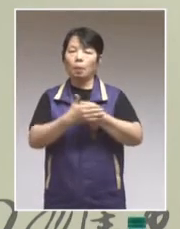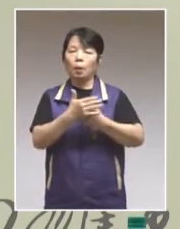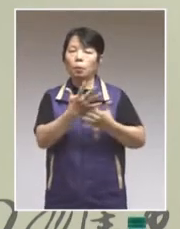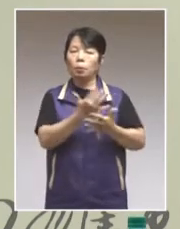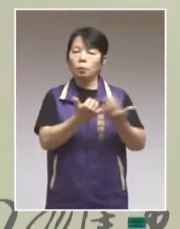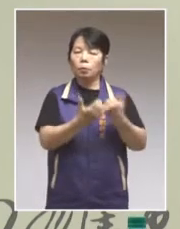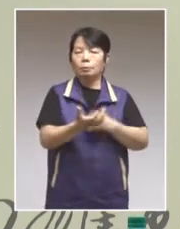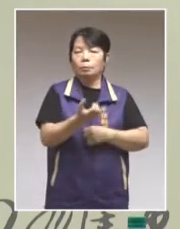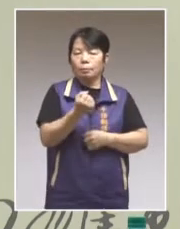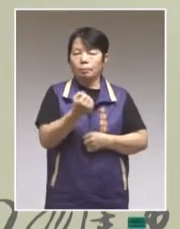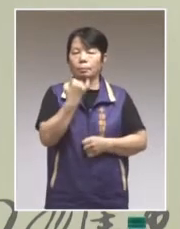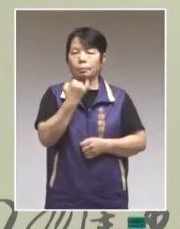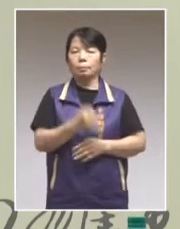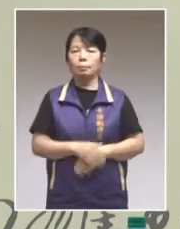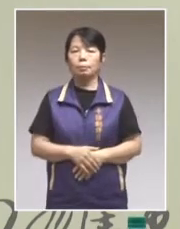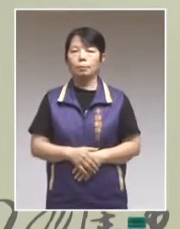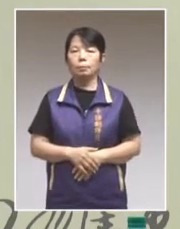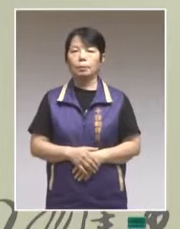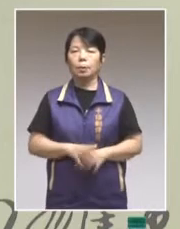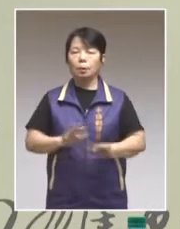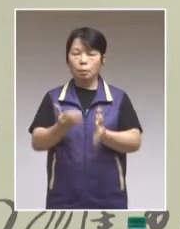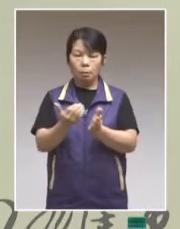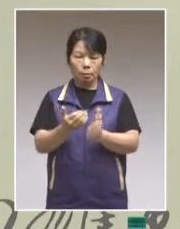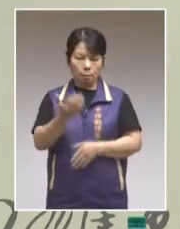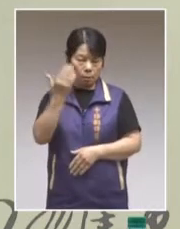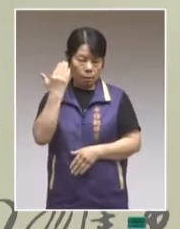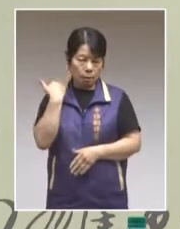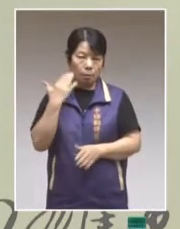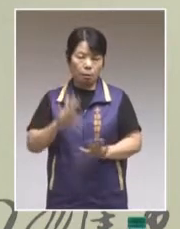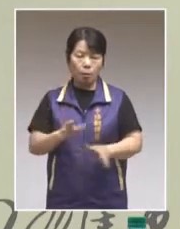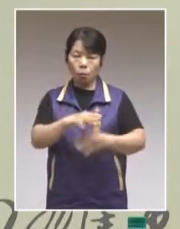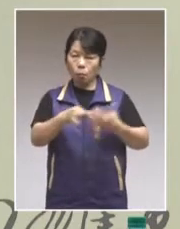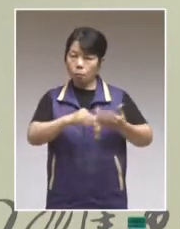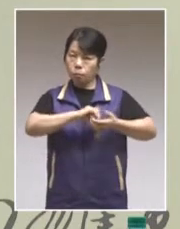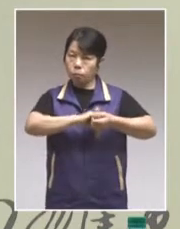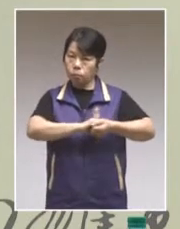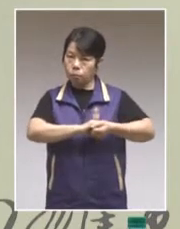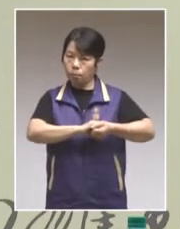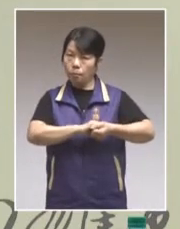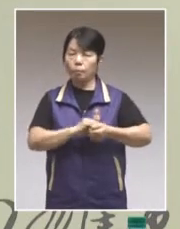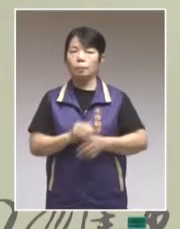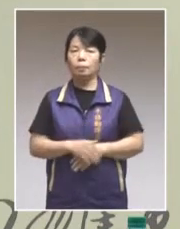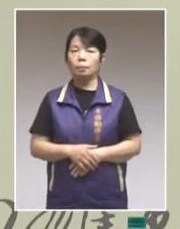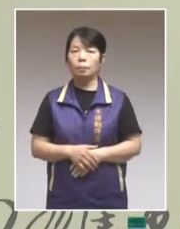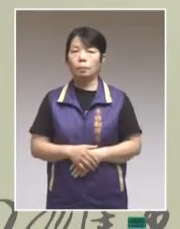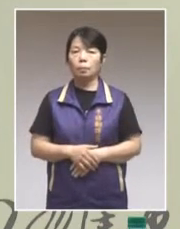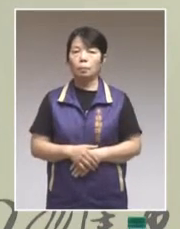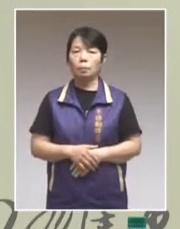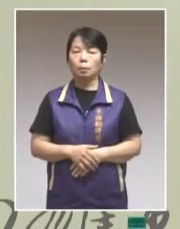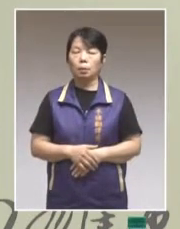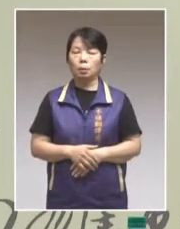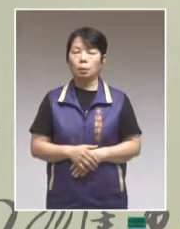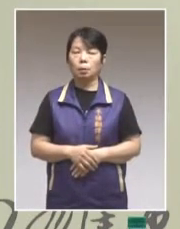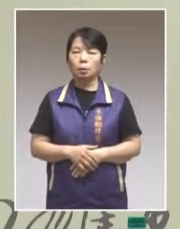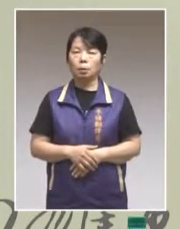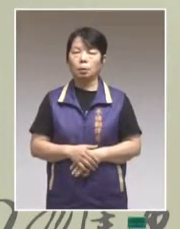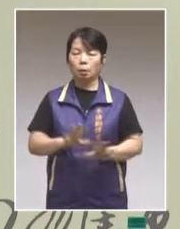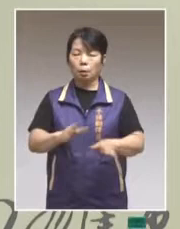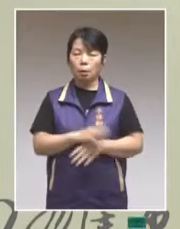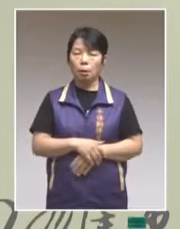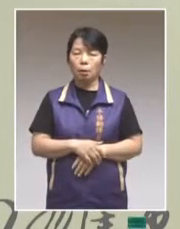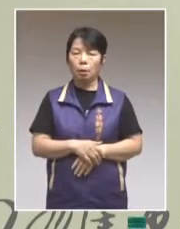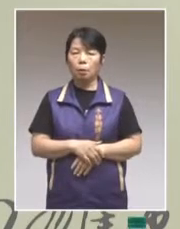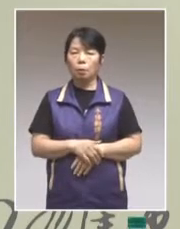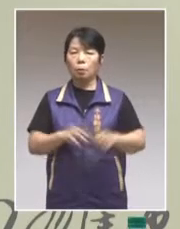权利。好，那我们之前已经有规定说，前11号开